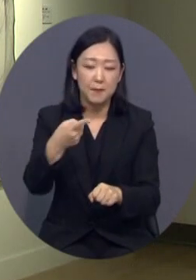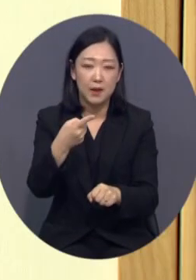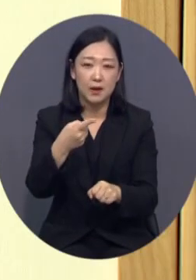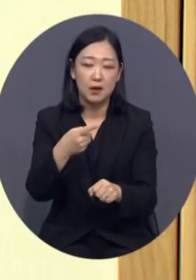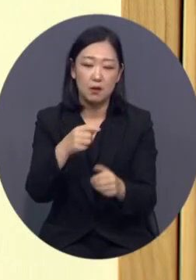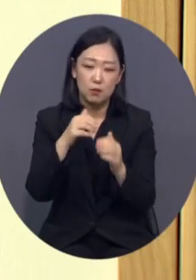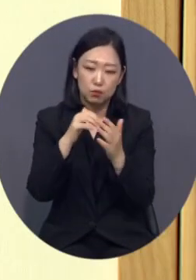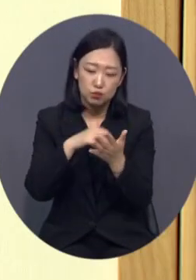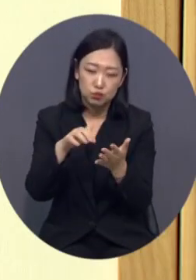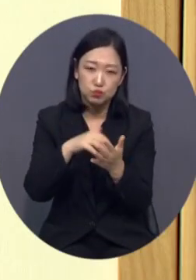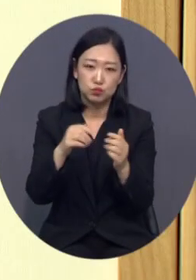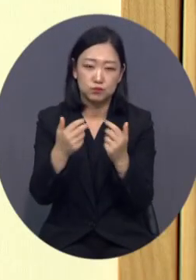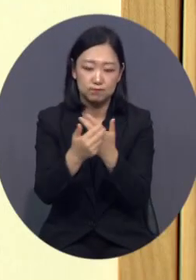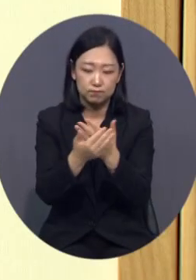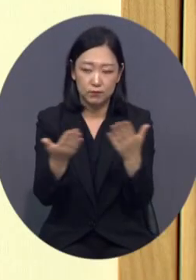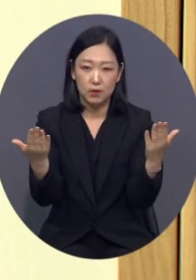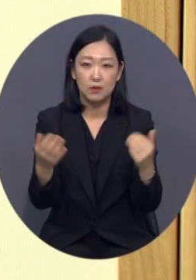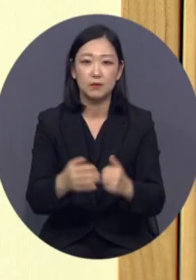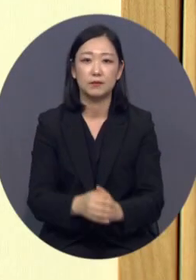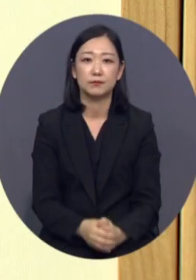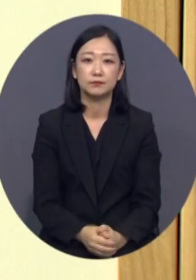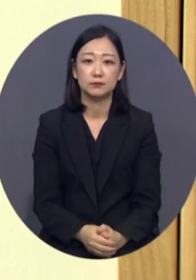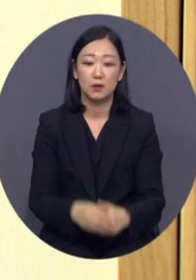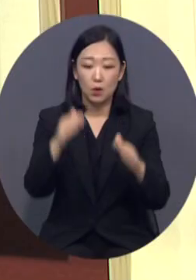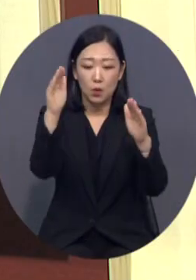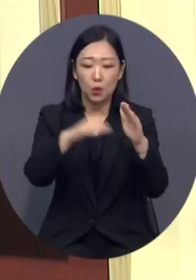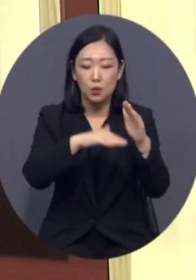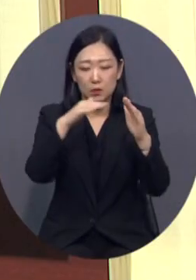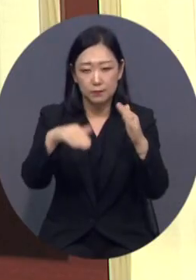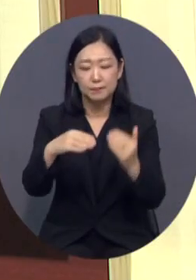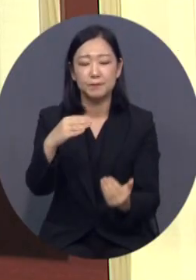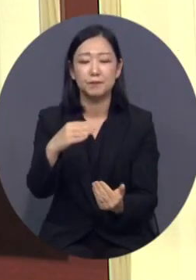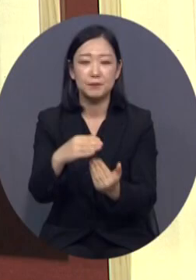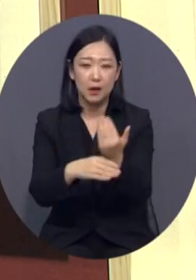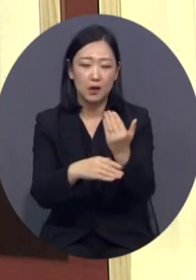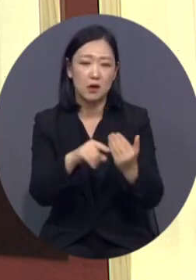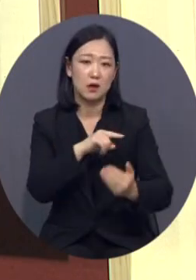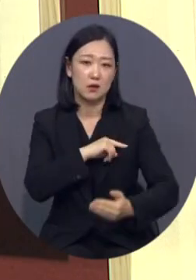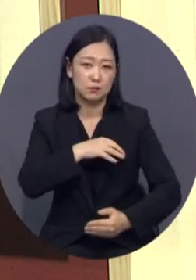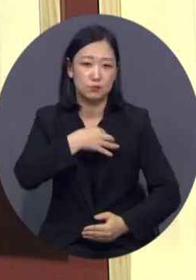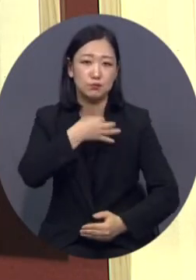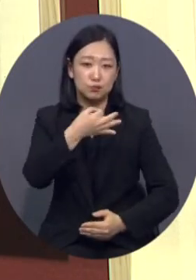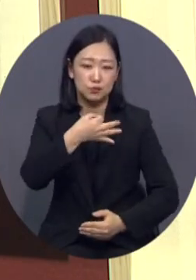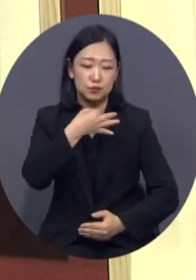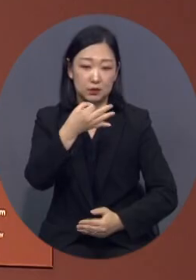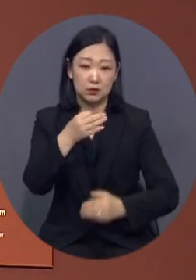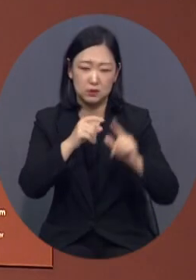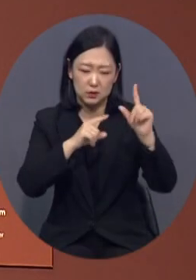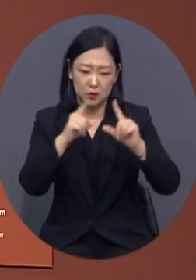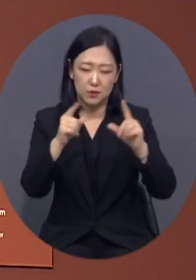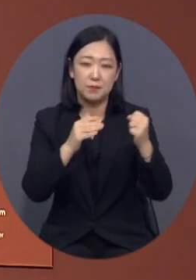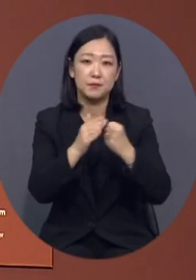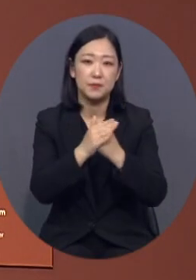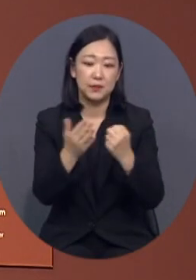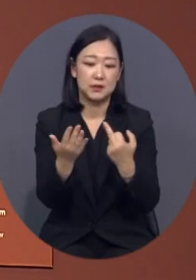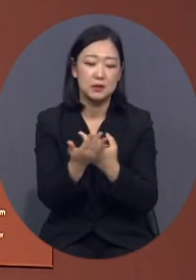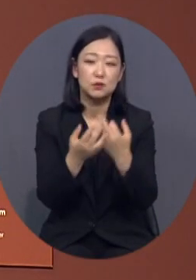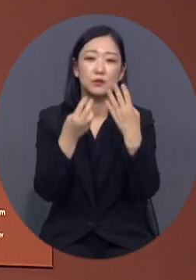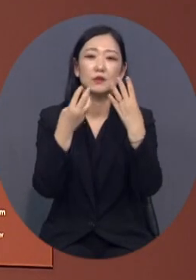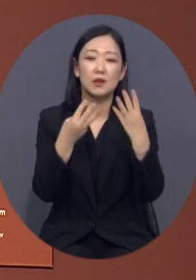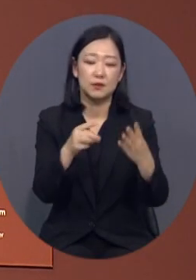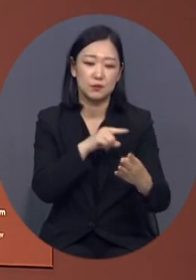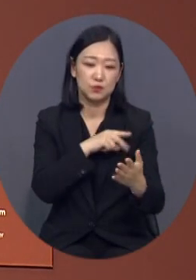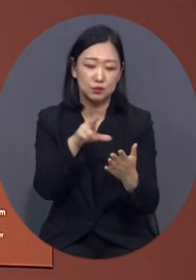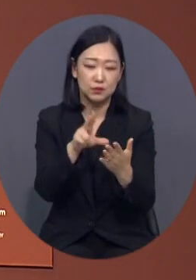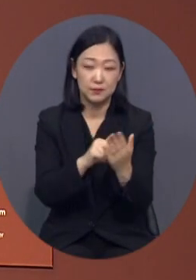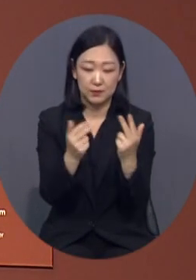선보이고 있습니다 아직도 공식적으로는 사건 또는 사태로만 불리는 현실에서 제주 사삼을